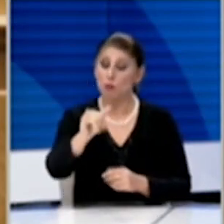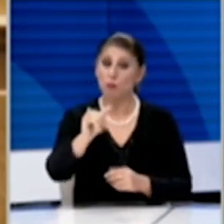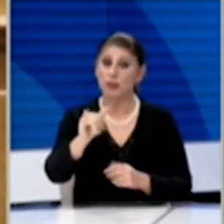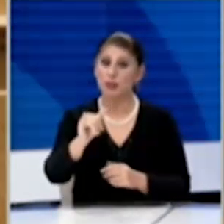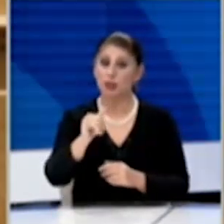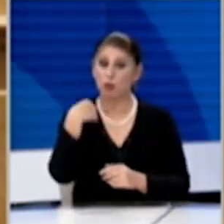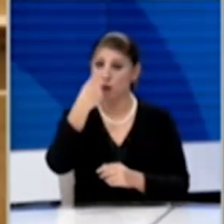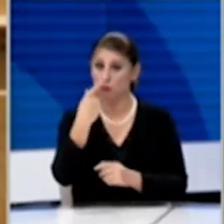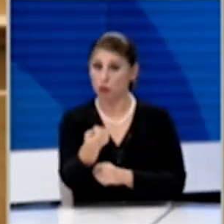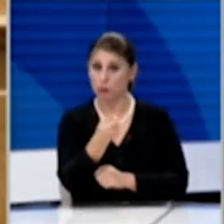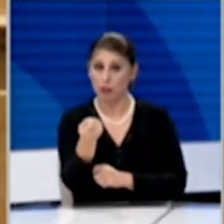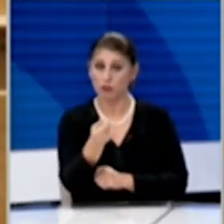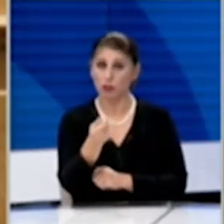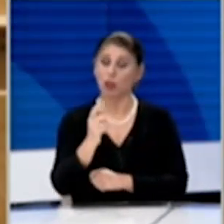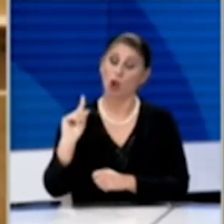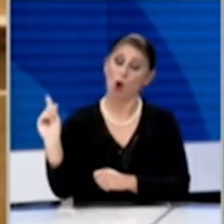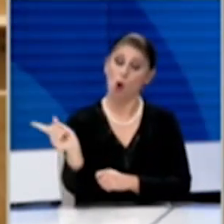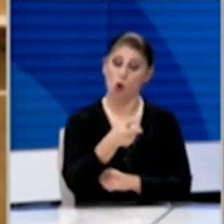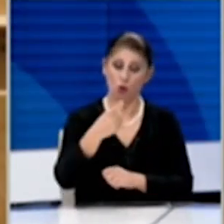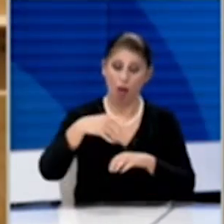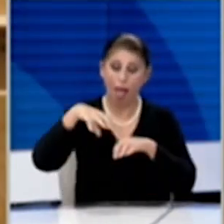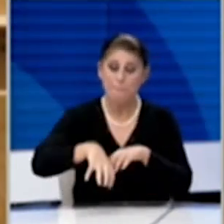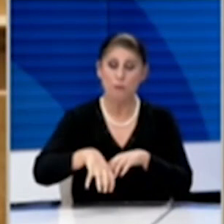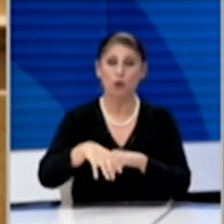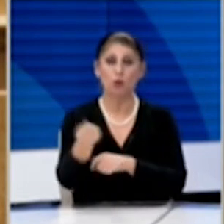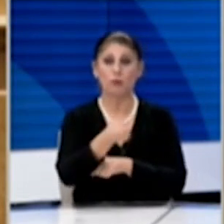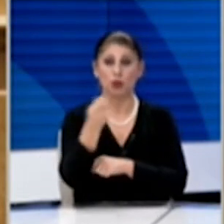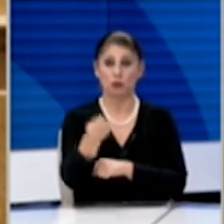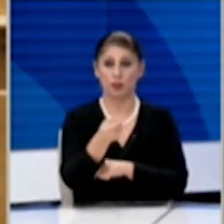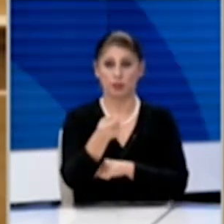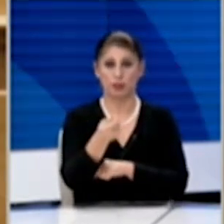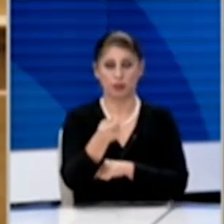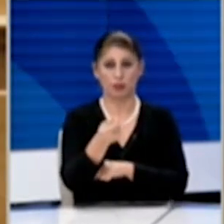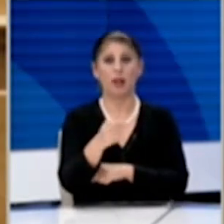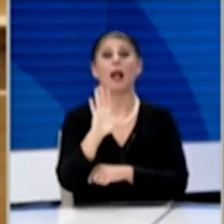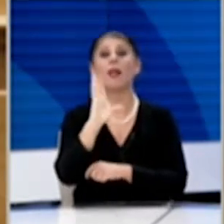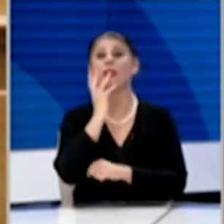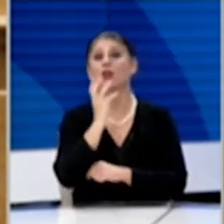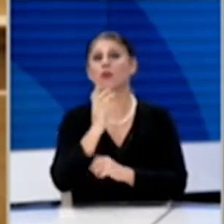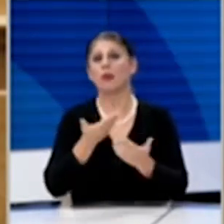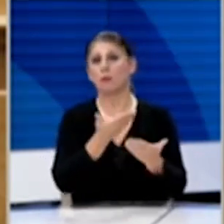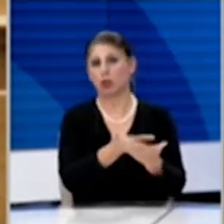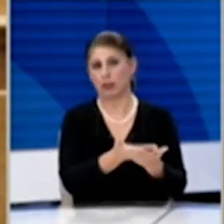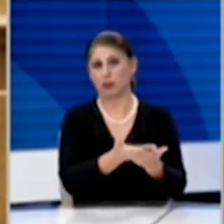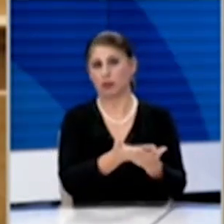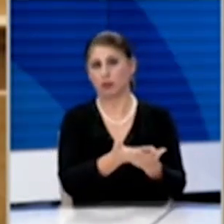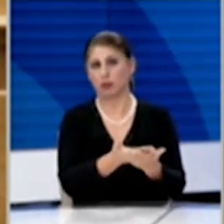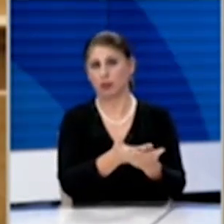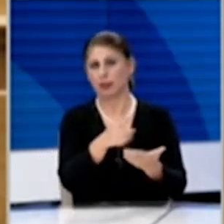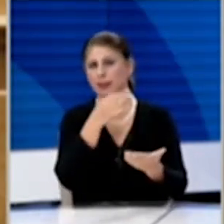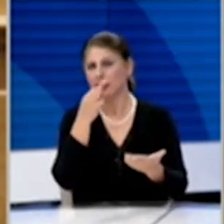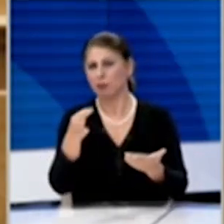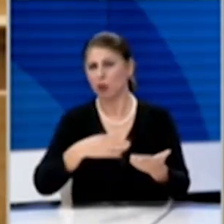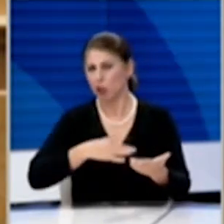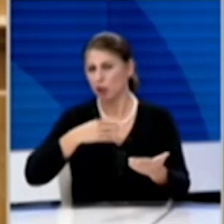των πυροσβεστών και όλους τους εποχικούς πυροσβέστες. Δεν είναι σοβαρή πρόταση? Τι είπε ο